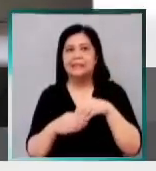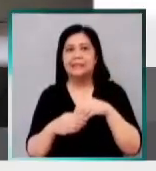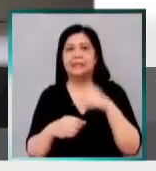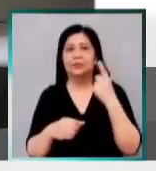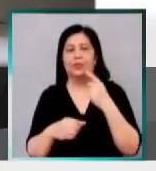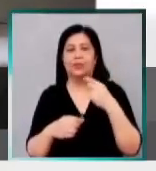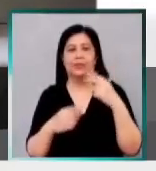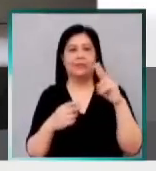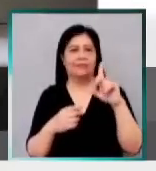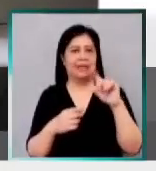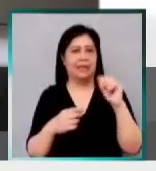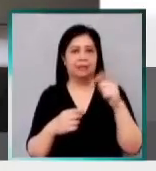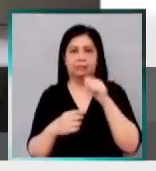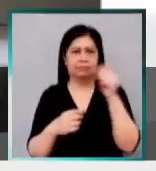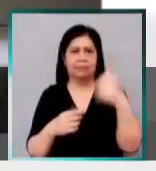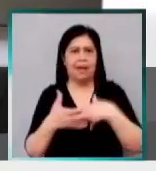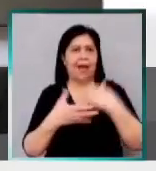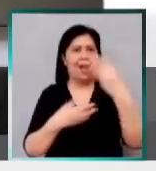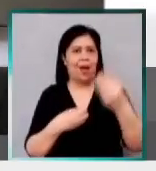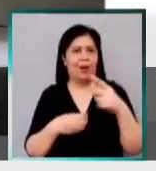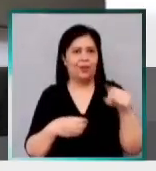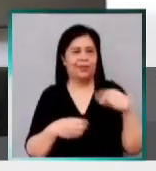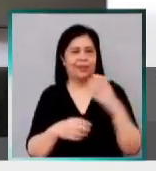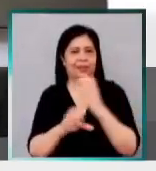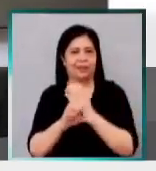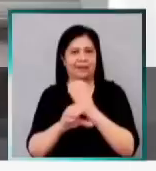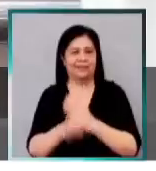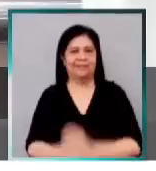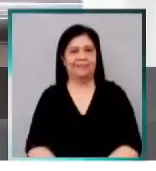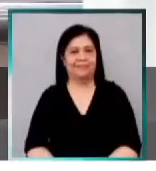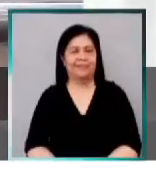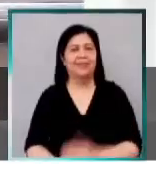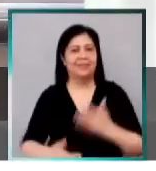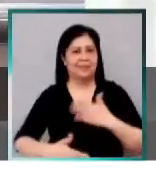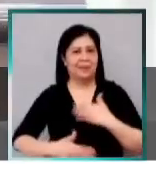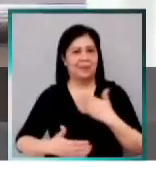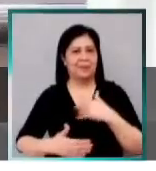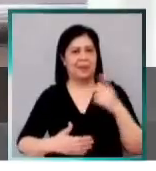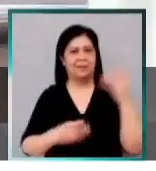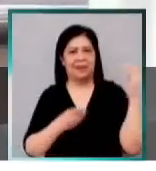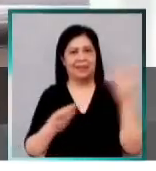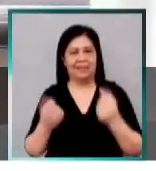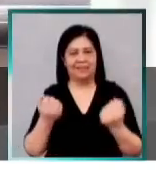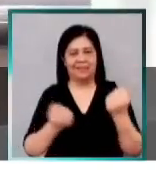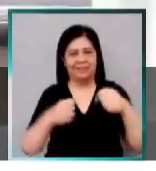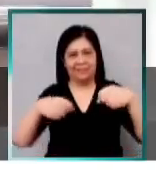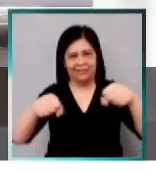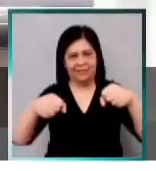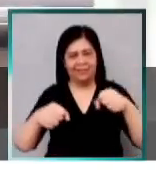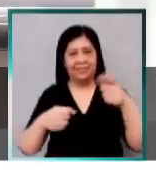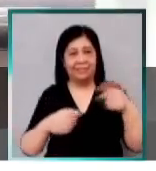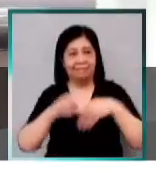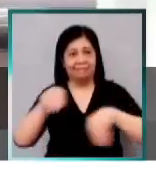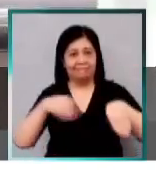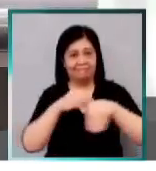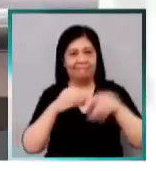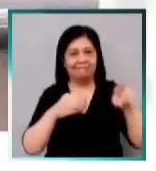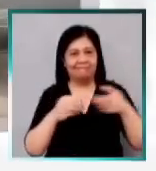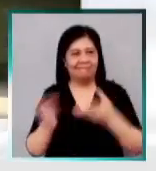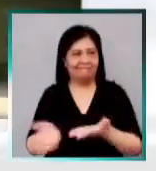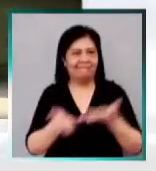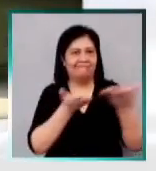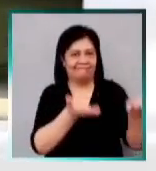hindi lumabas ng kanilang sasakyan. Laking tuwa naman ang mga delivery rider na sila naman ang nahatiran ng